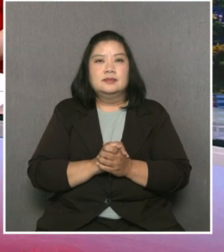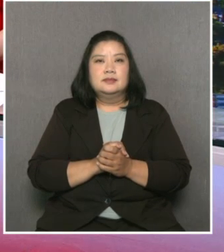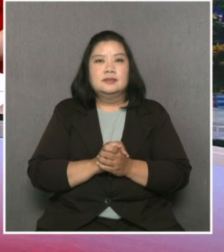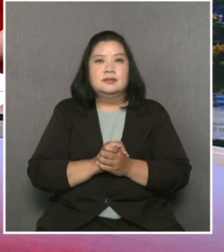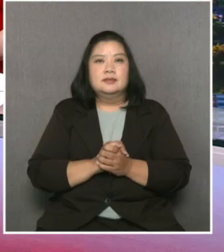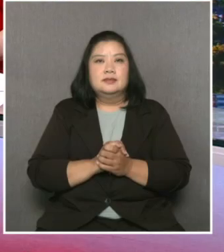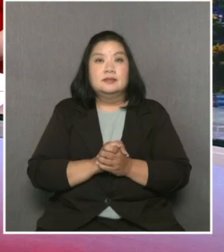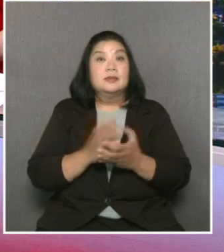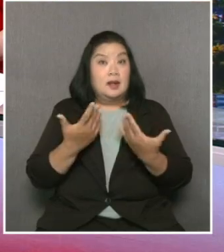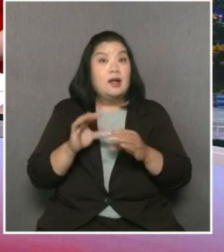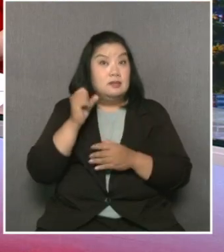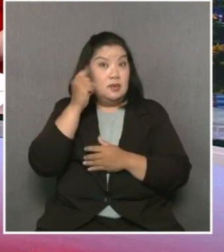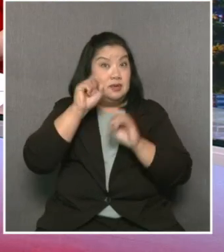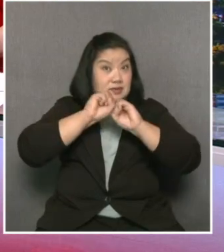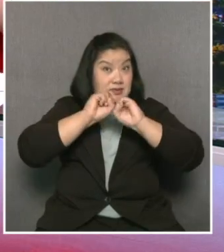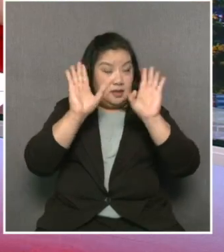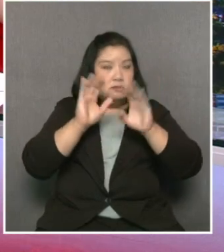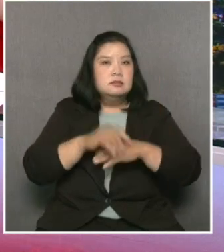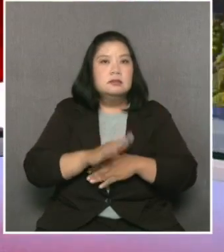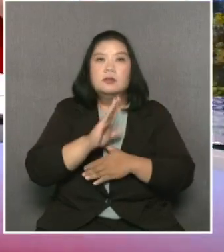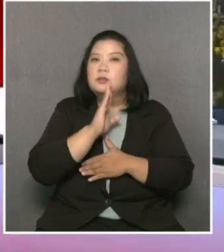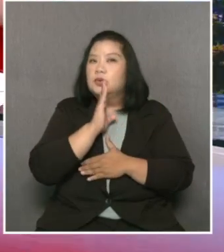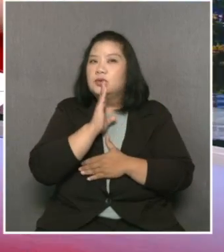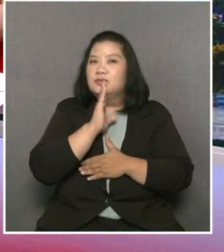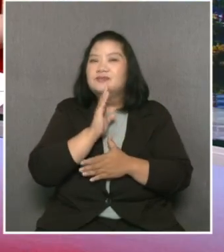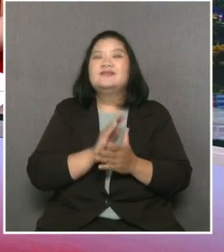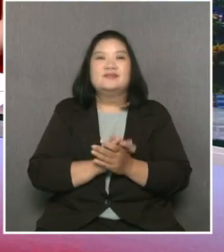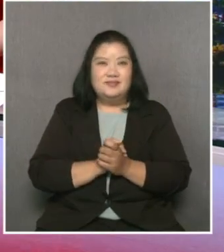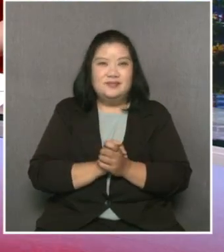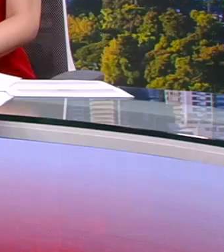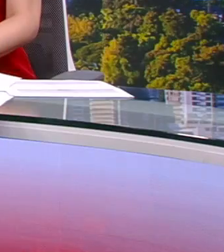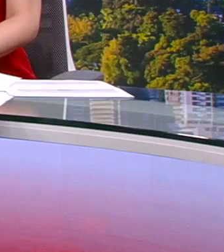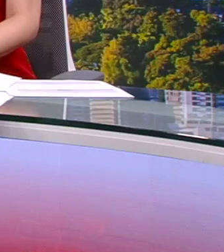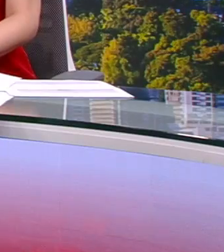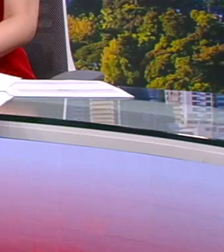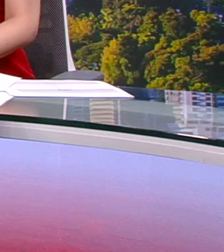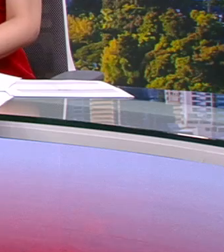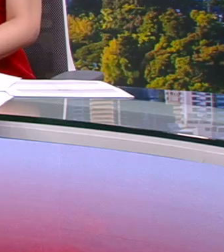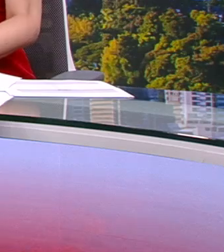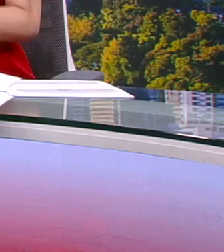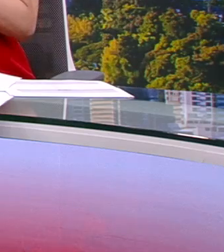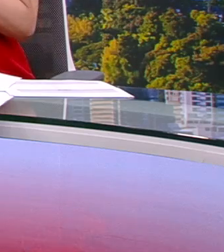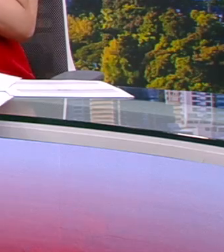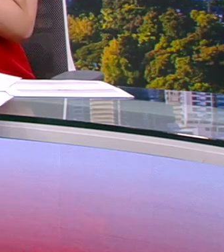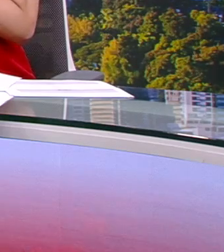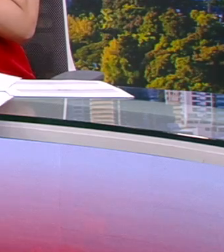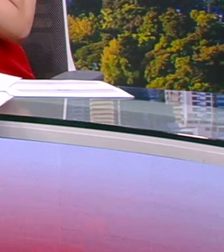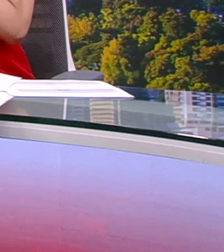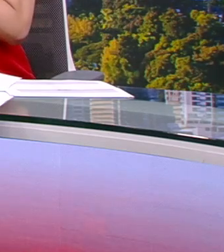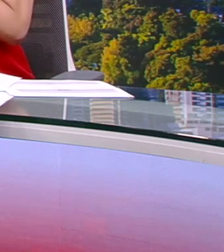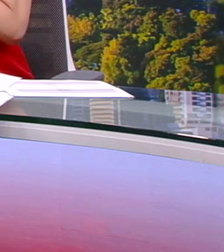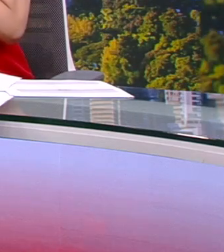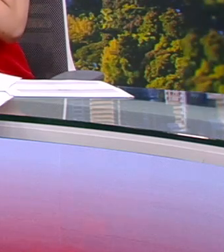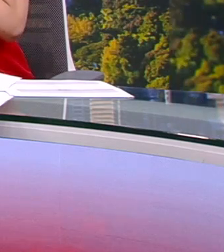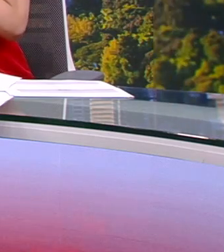ชัดเจนแล้วนะครับสรุปข่าวนี้เป็นข่าวปลอมนั่นเองครับผม ค่ะก็ย้ำคุณผู้ชมนะคะของหวานท